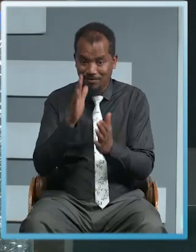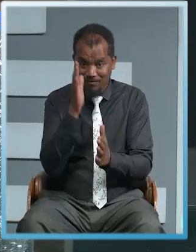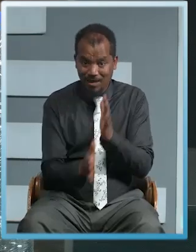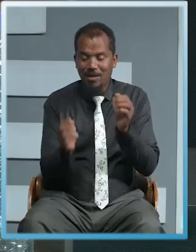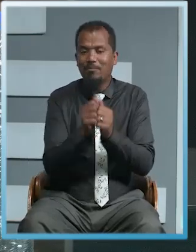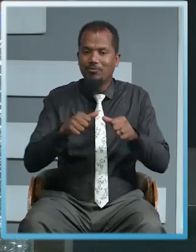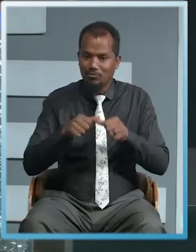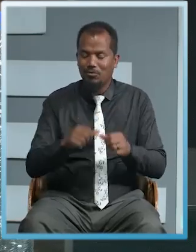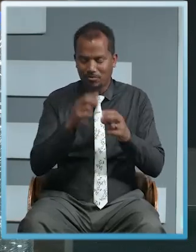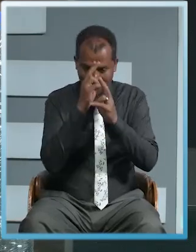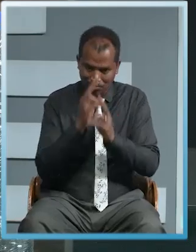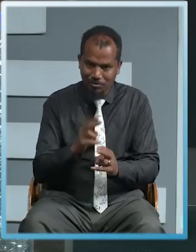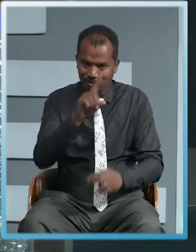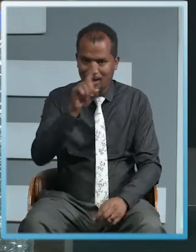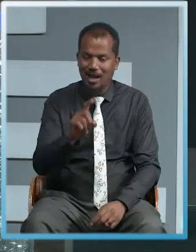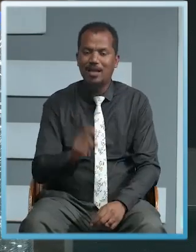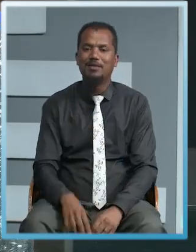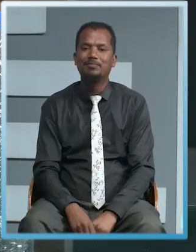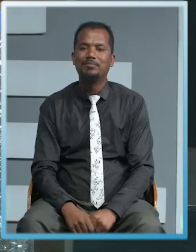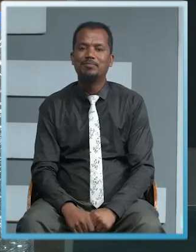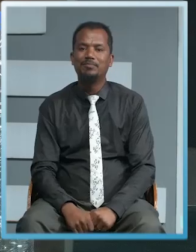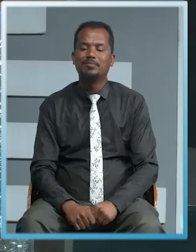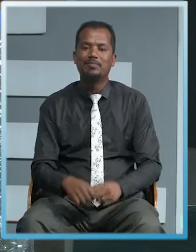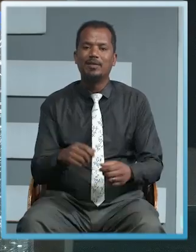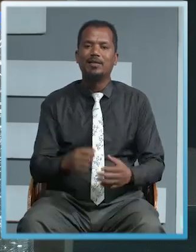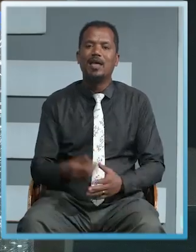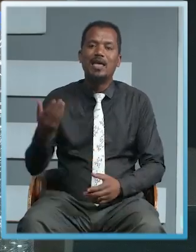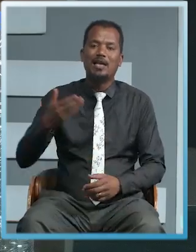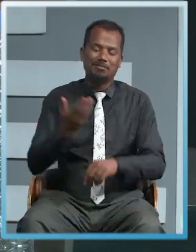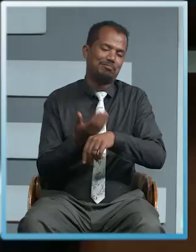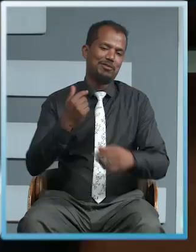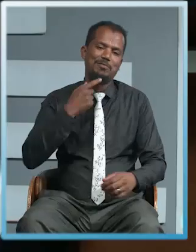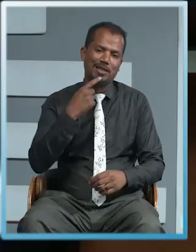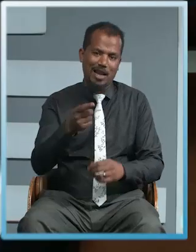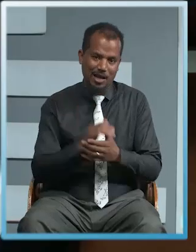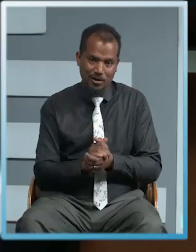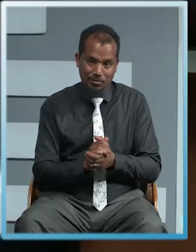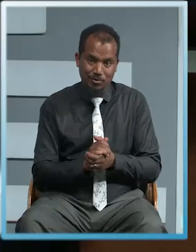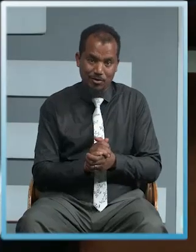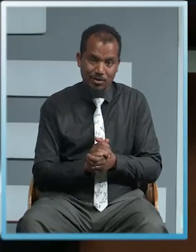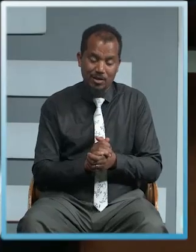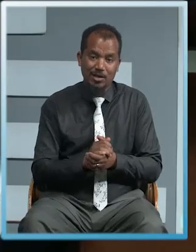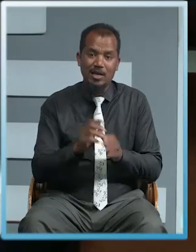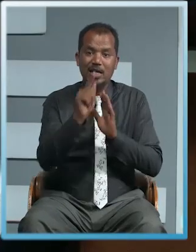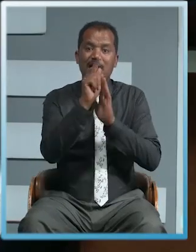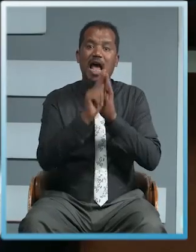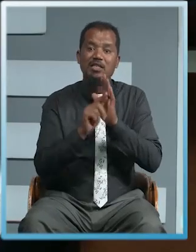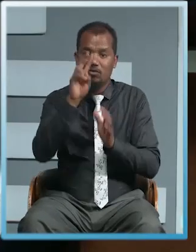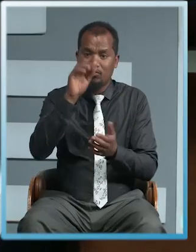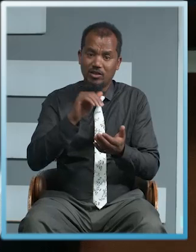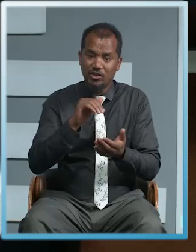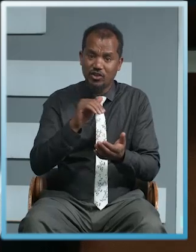ድረስ አብራችሁ እንድትቆዩ በአክብሮት እጠይቃለን። እንግዲህ እንግዳችን ቅድም እንደጠቀስኩት በነሐሴ